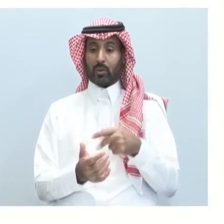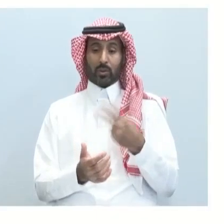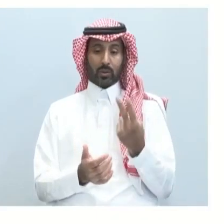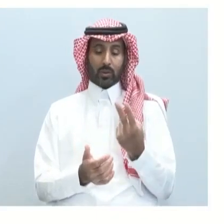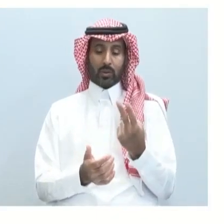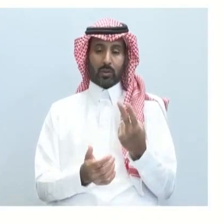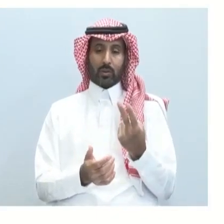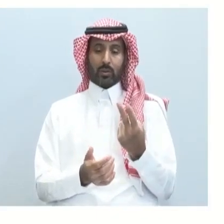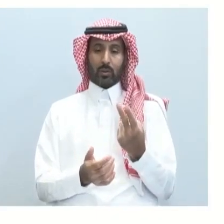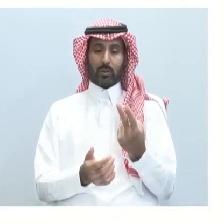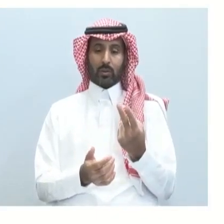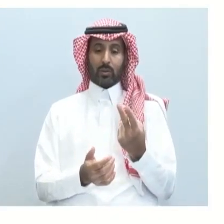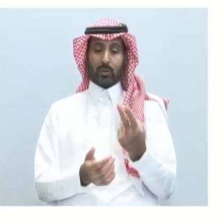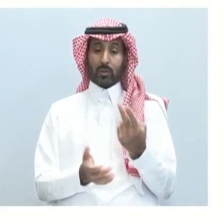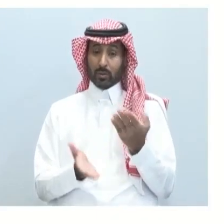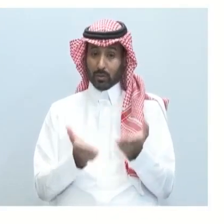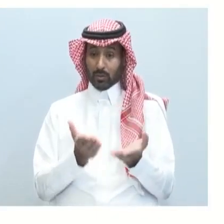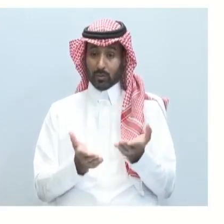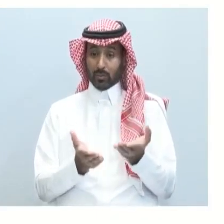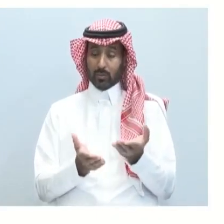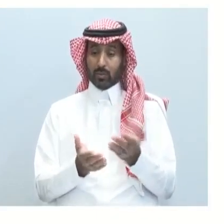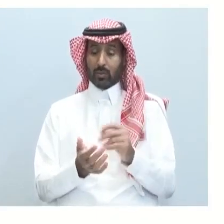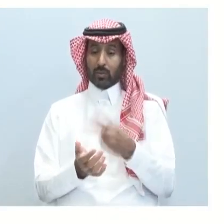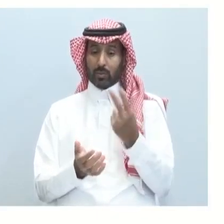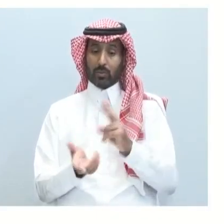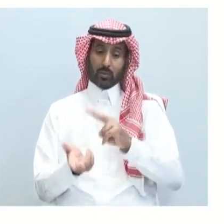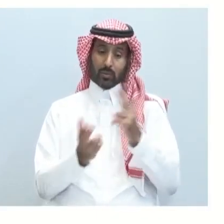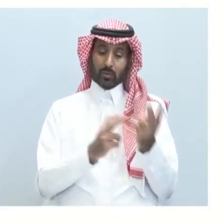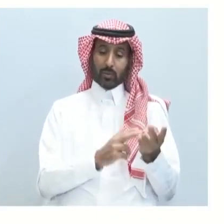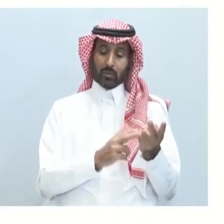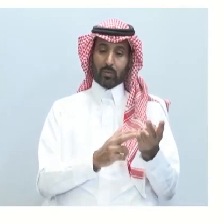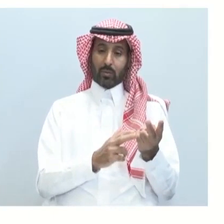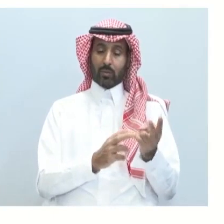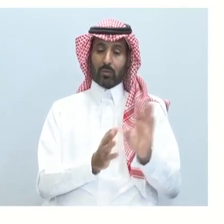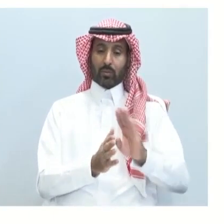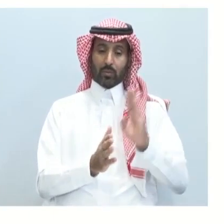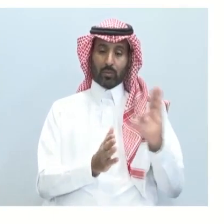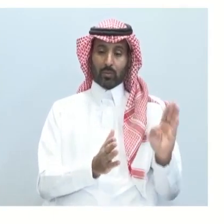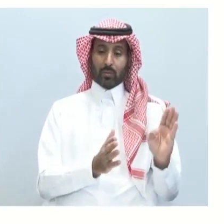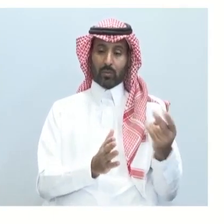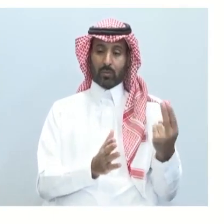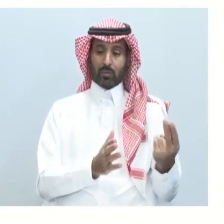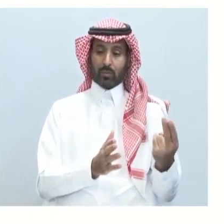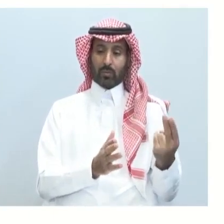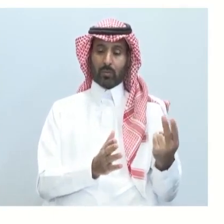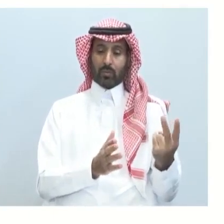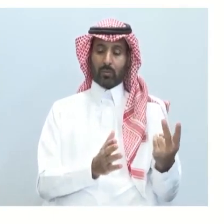اذا في هذه الحاله اساويهم ببعضها بالتالي اضع اثنين امام المتفاعلات وبعد ذلك لدينا